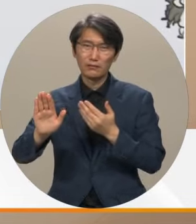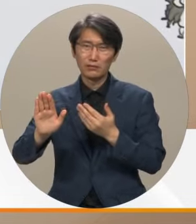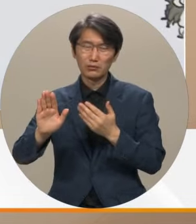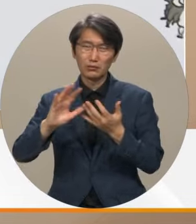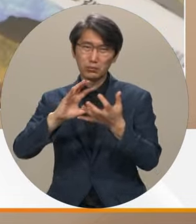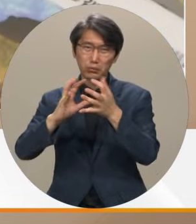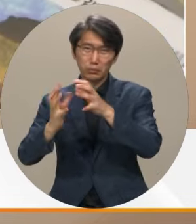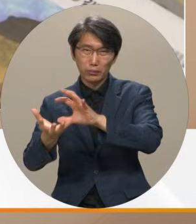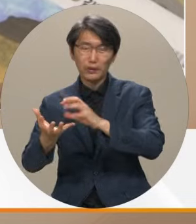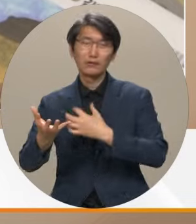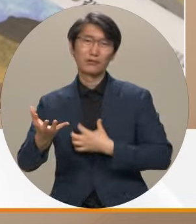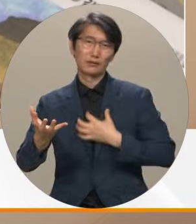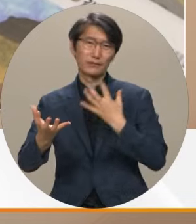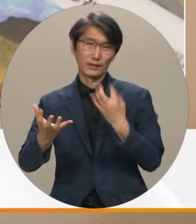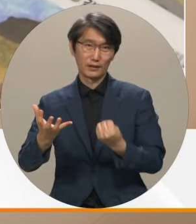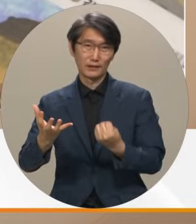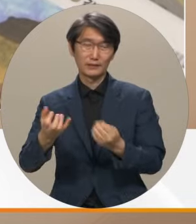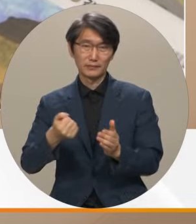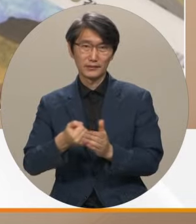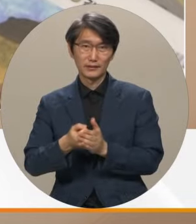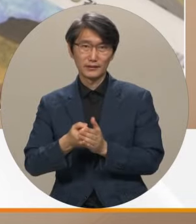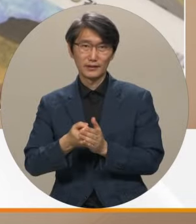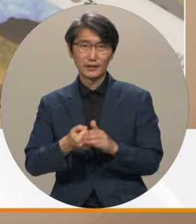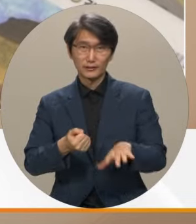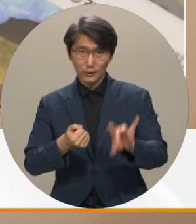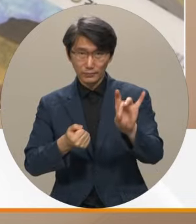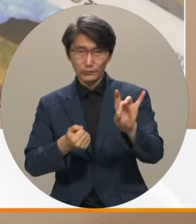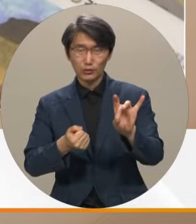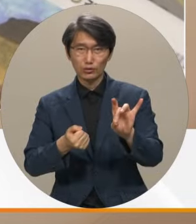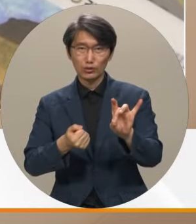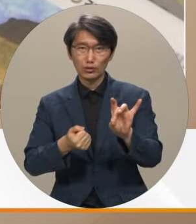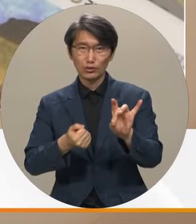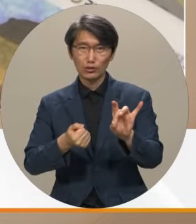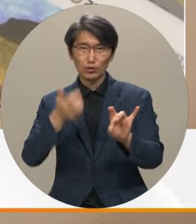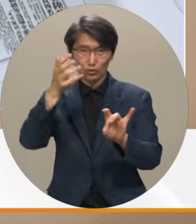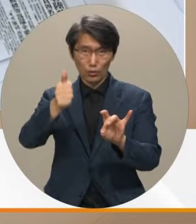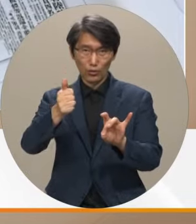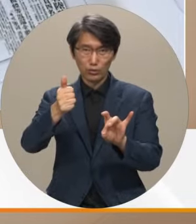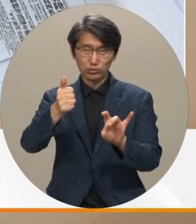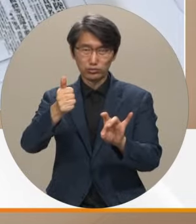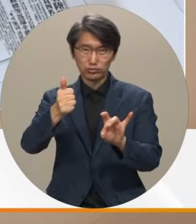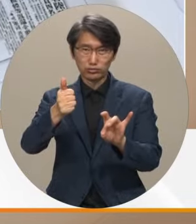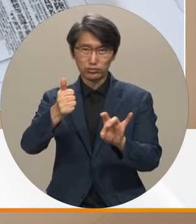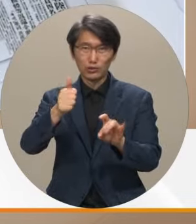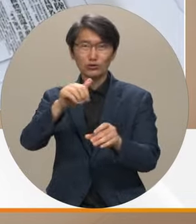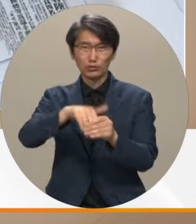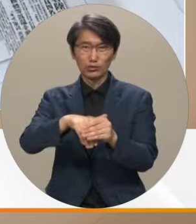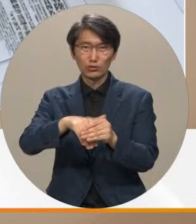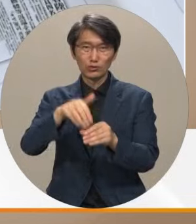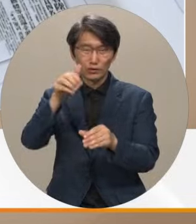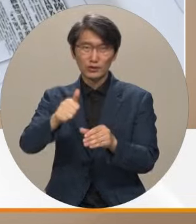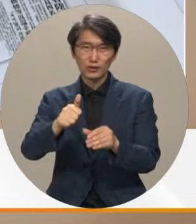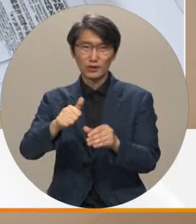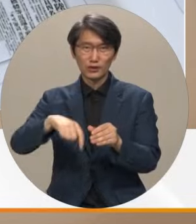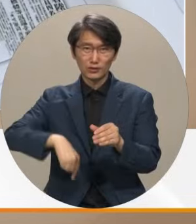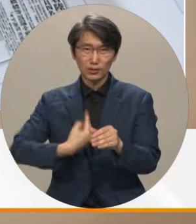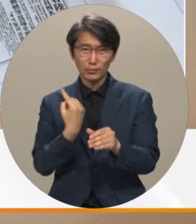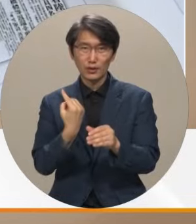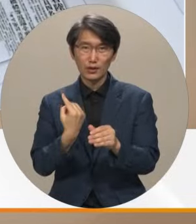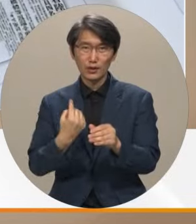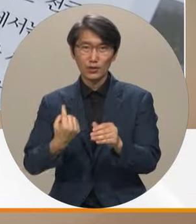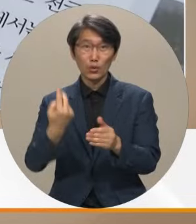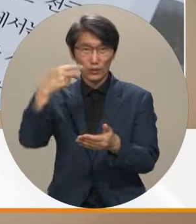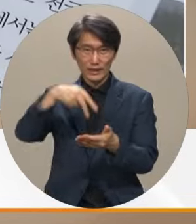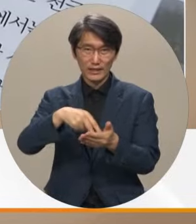계세요. 그래서 제가 처음 후보로서 출정식을 할 때도 일부러 독립문 앞에서